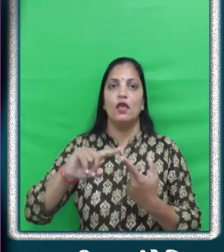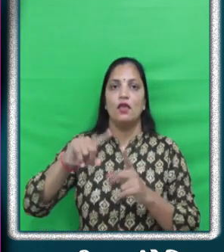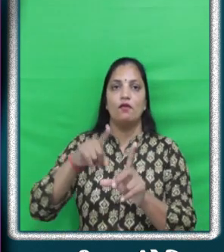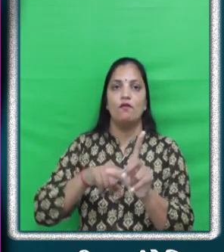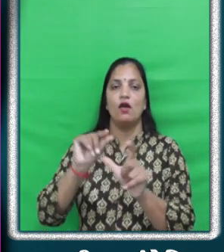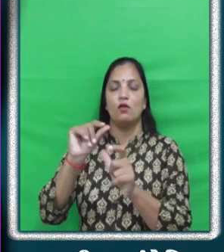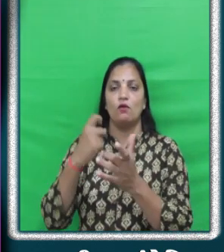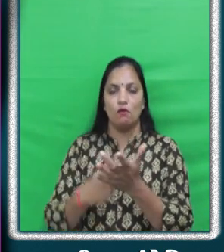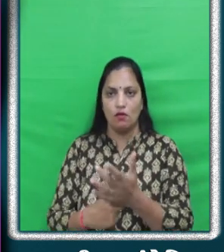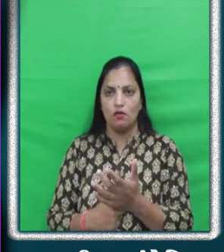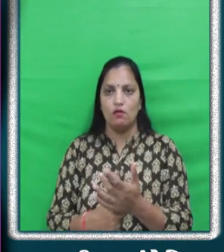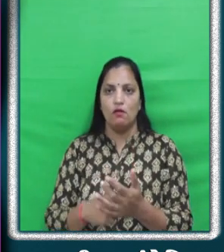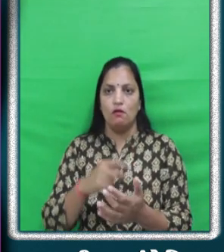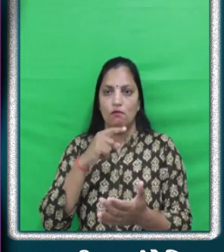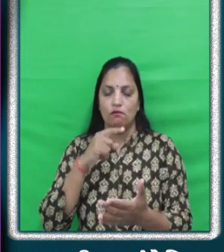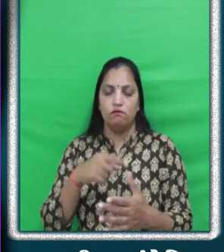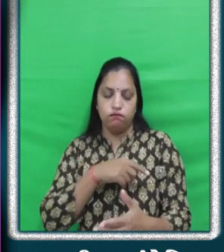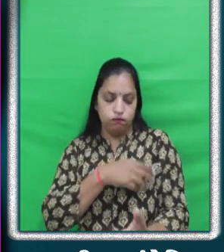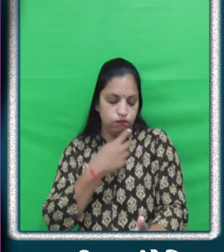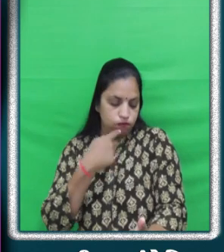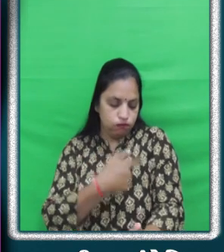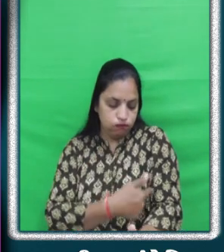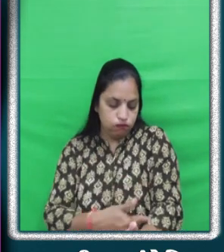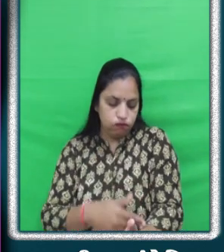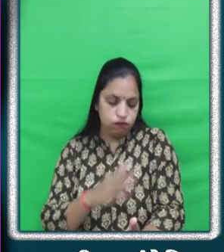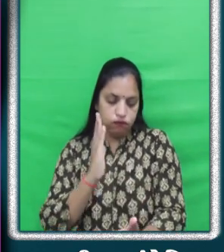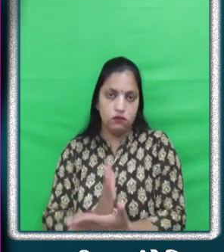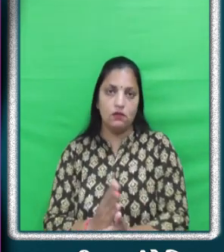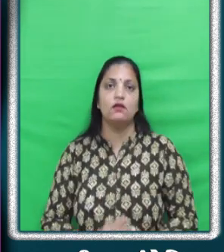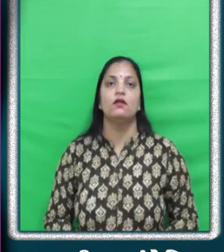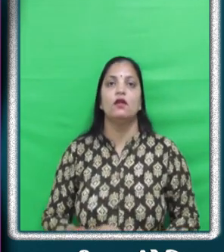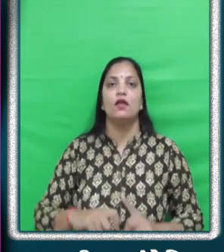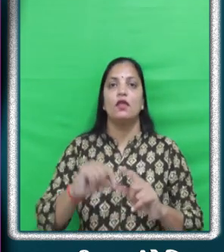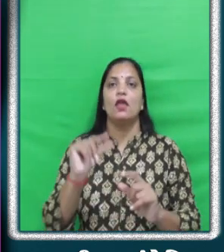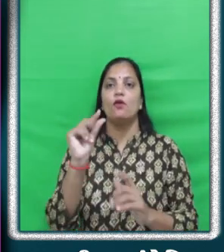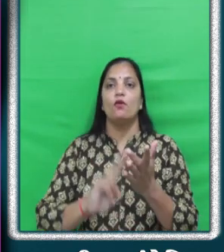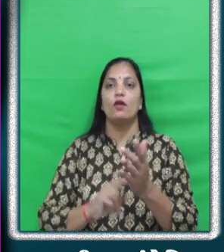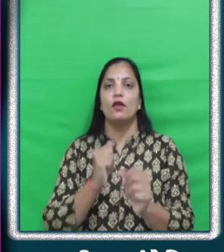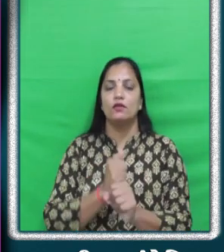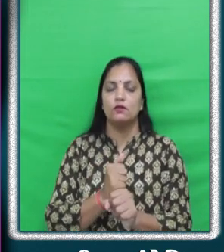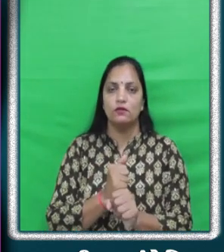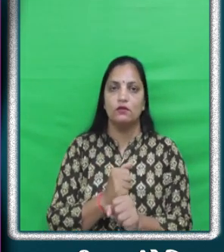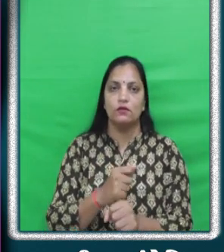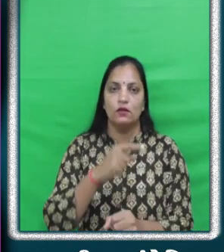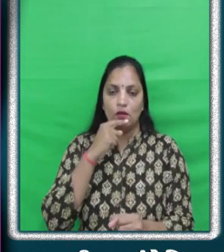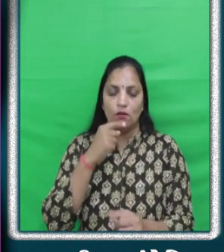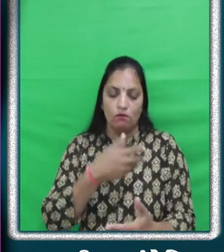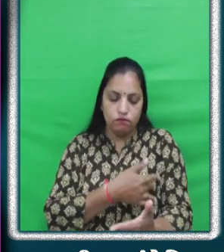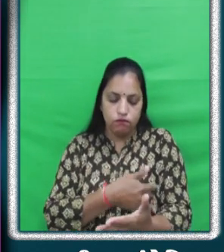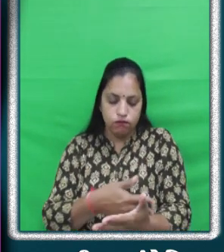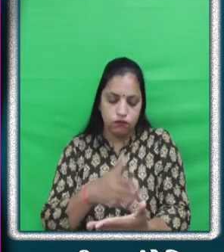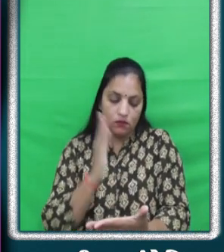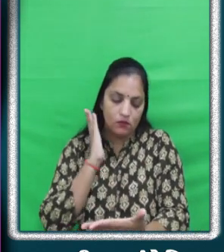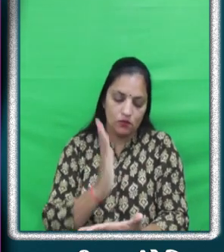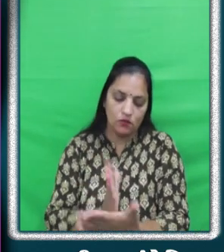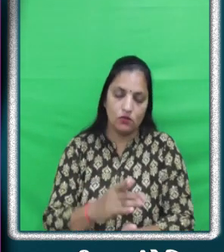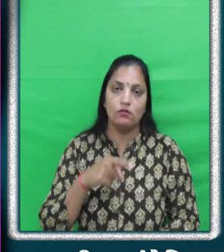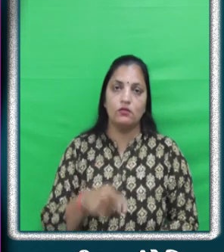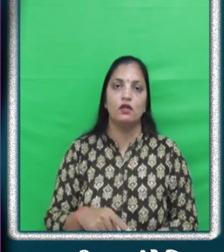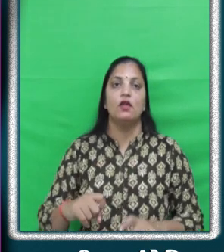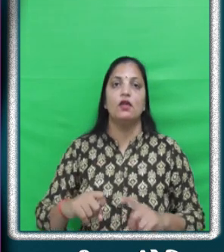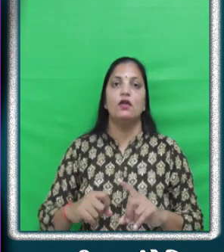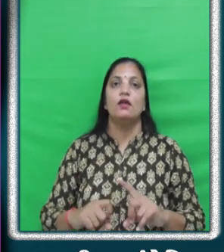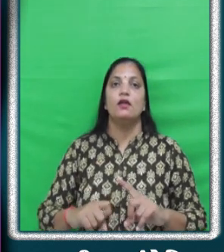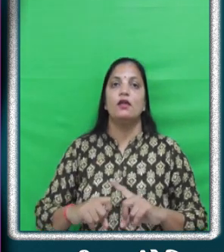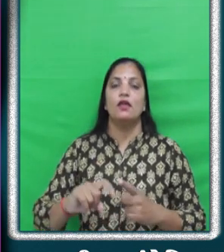કેયુર મને કહી રહ્યા છે રુધિર જામી જાય, વેરી ગુડ. ઉંજ મને કહી રહ્યા છે રુધિર જામીને બંધ થઈ જાય છે, વેરી